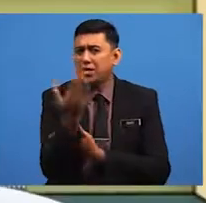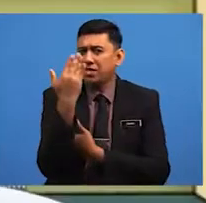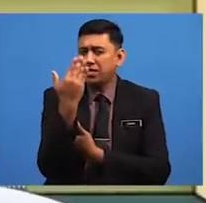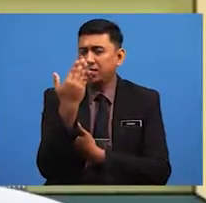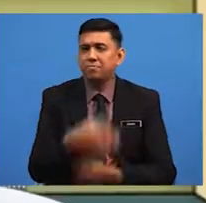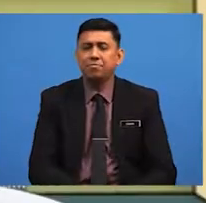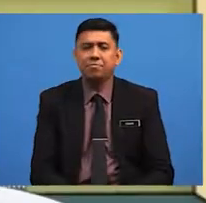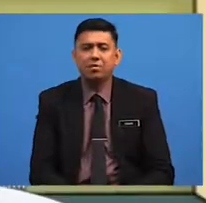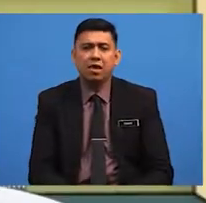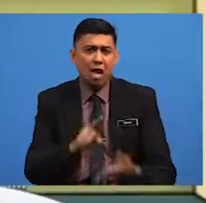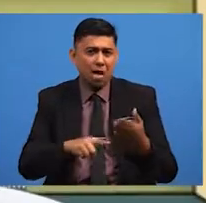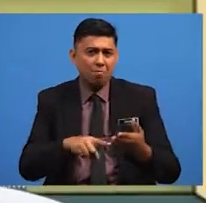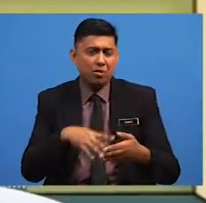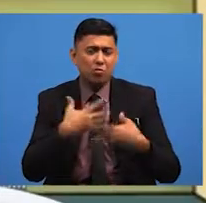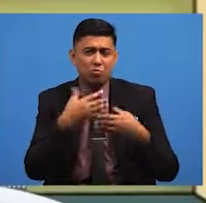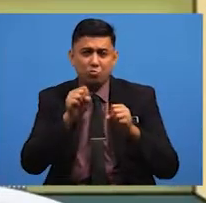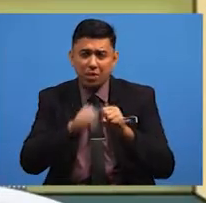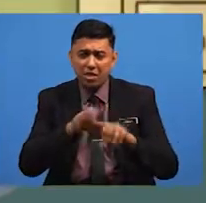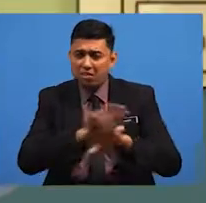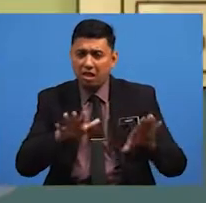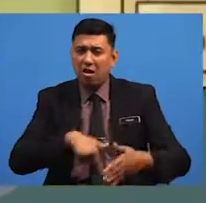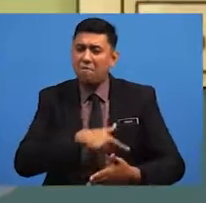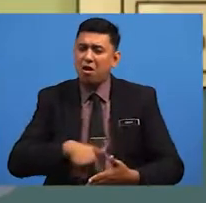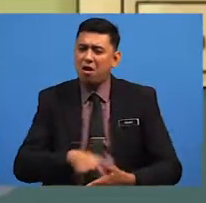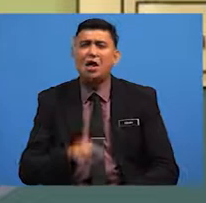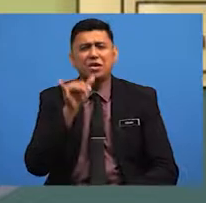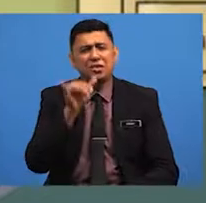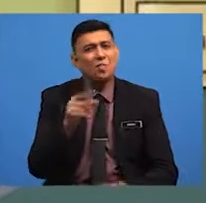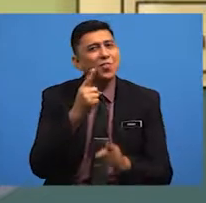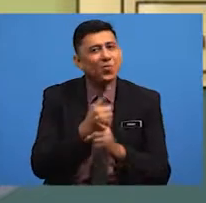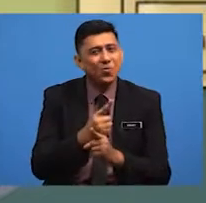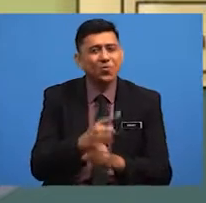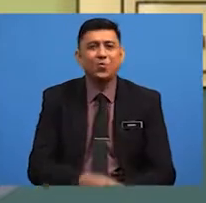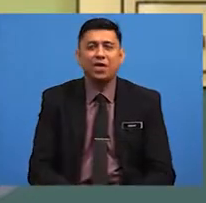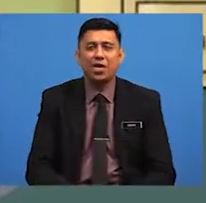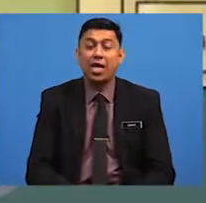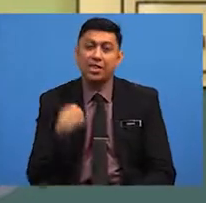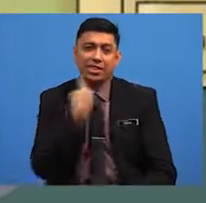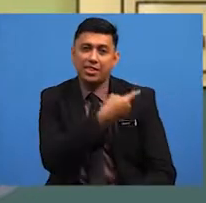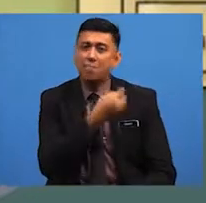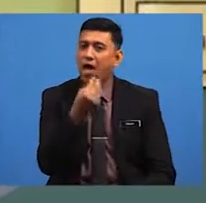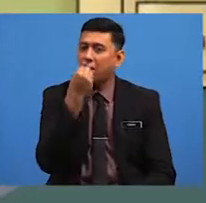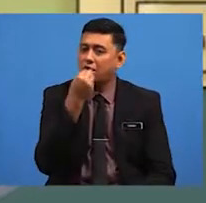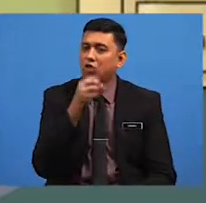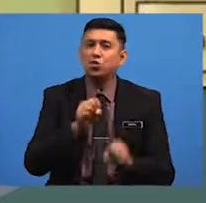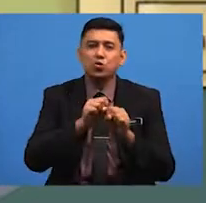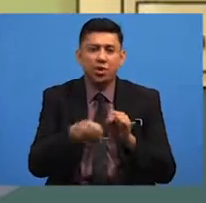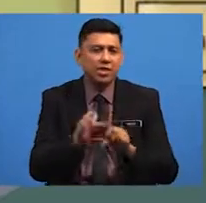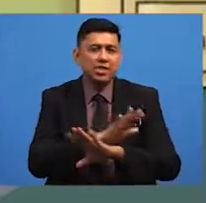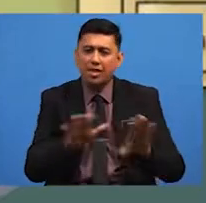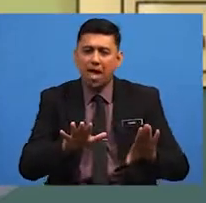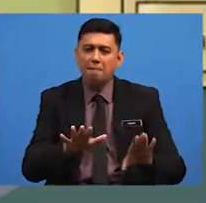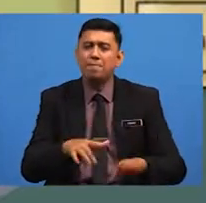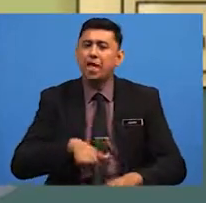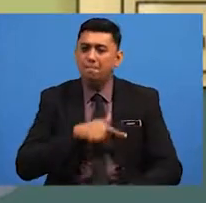apa supaya tidak lafal sisi Iya betul jika makan supaya tidak